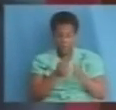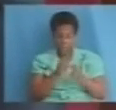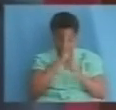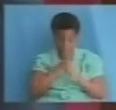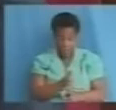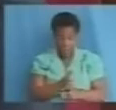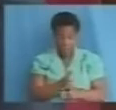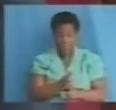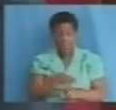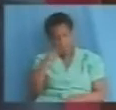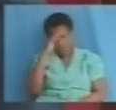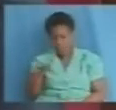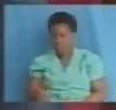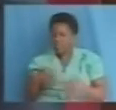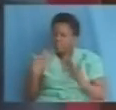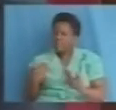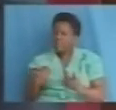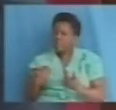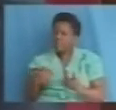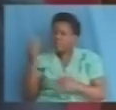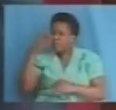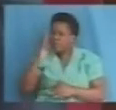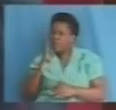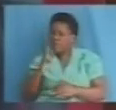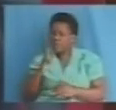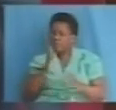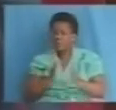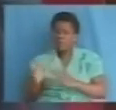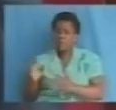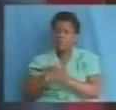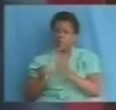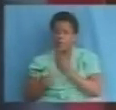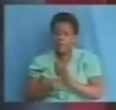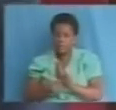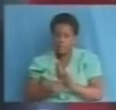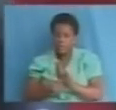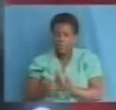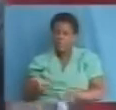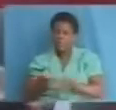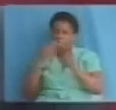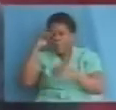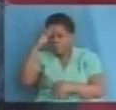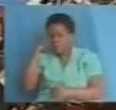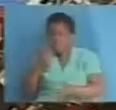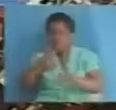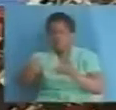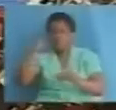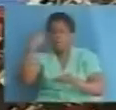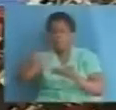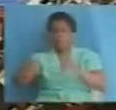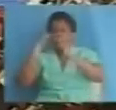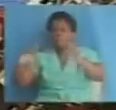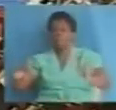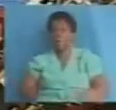mzolee wote amba haw makaz nyumbani isi huk mta MH eshima naibu